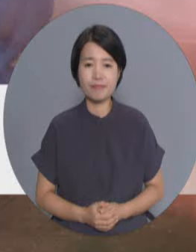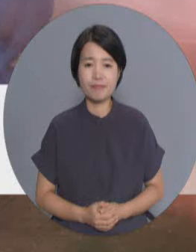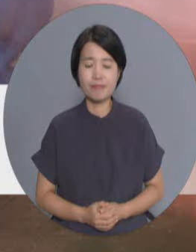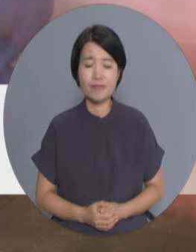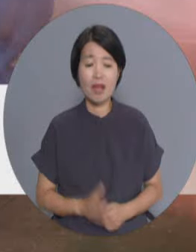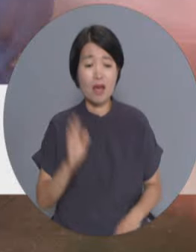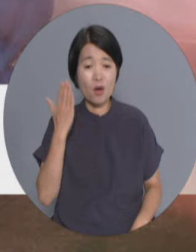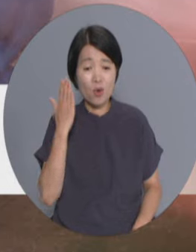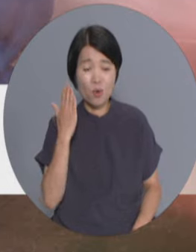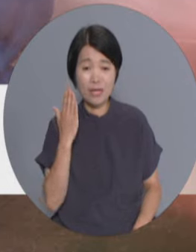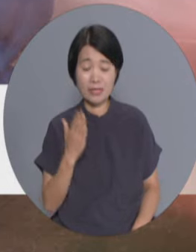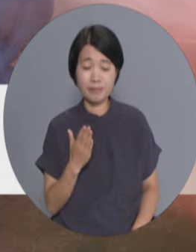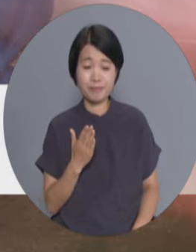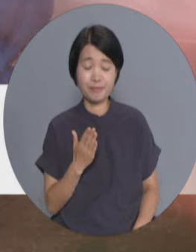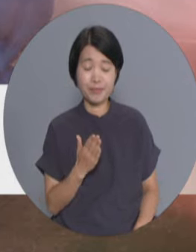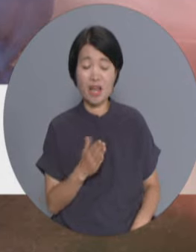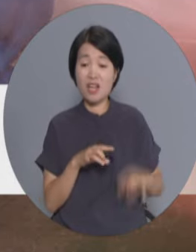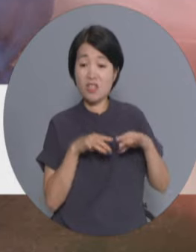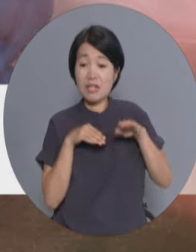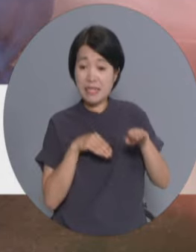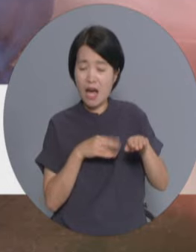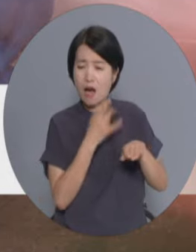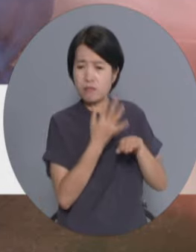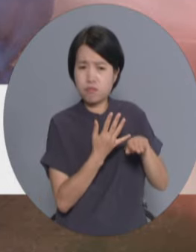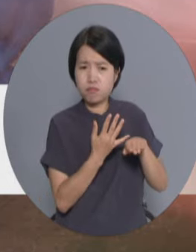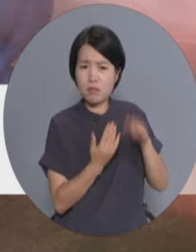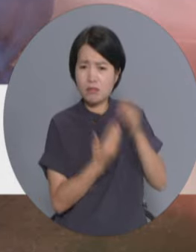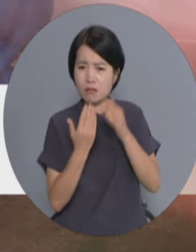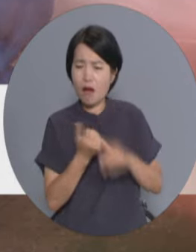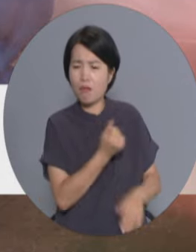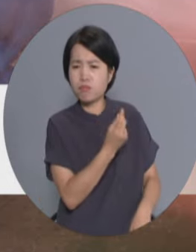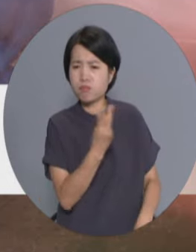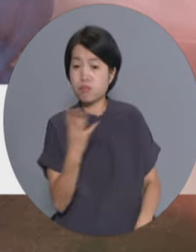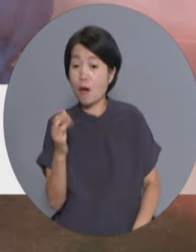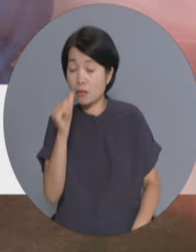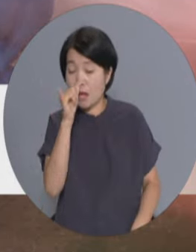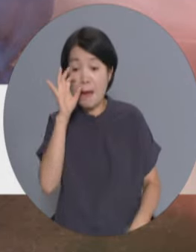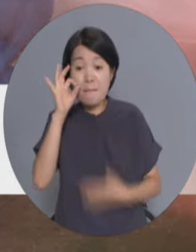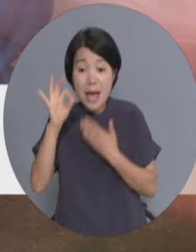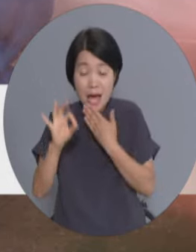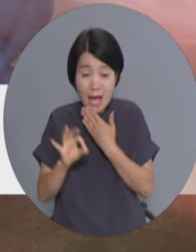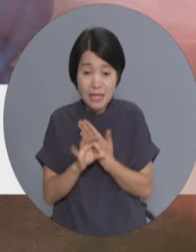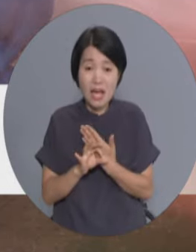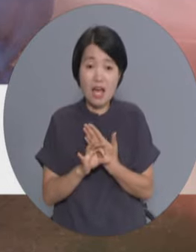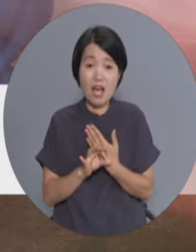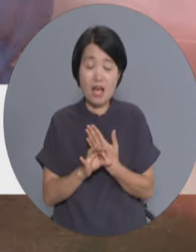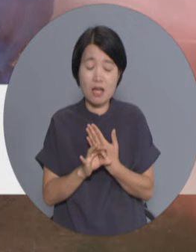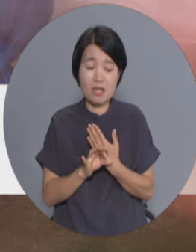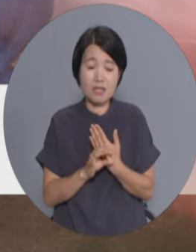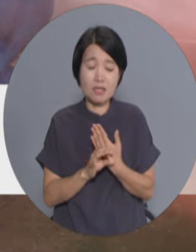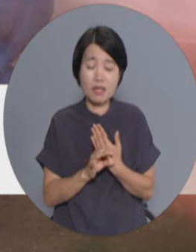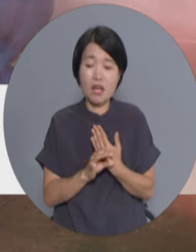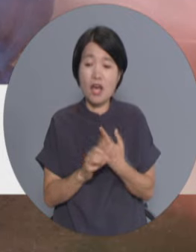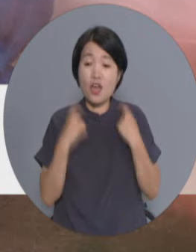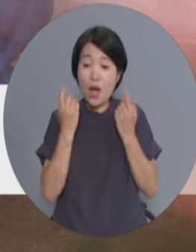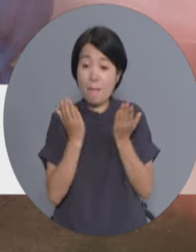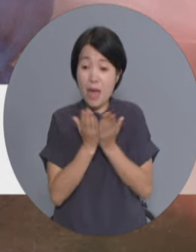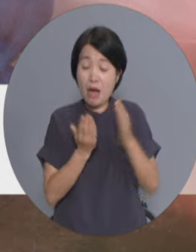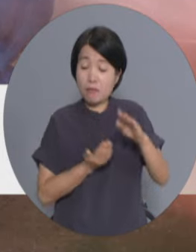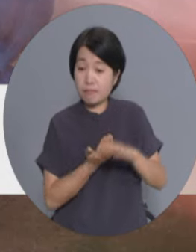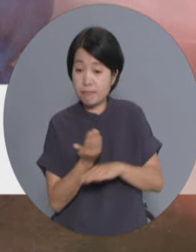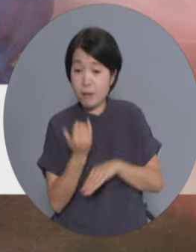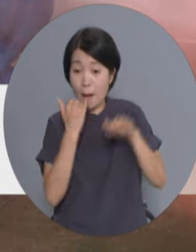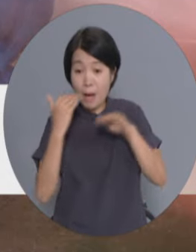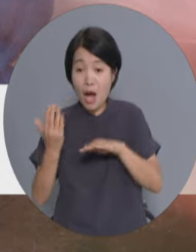최근 전기차 화재가 잇따르고 있습니다. 바다 한가운데 승객을 태운 여객선에서 전기차 화재가 일어난다면